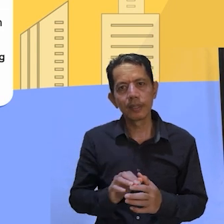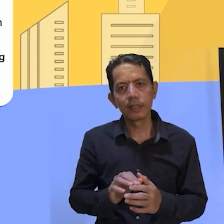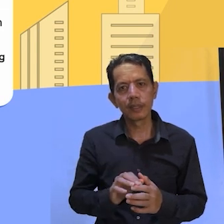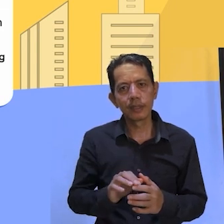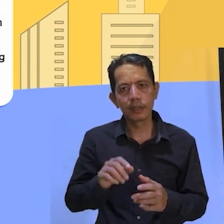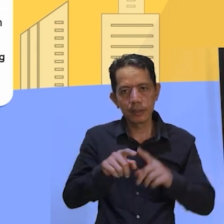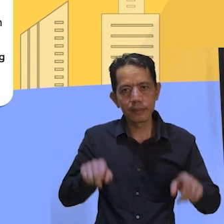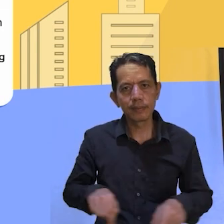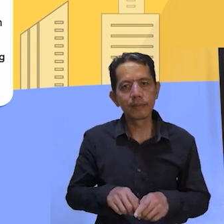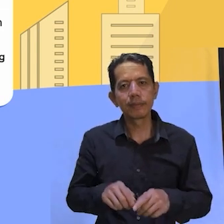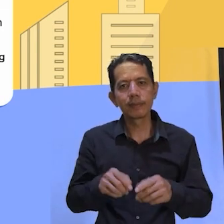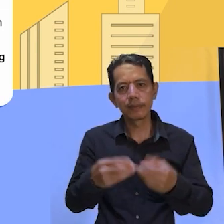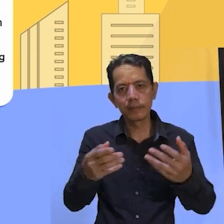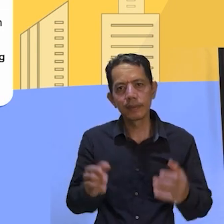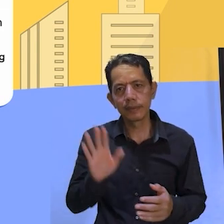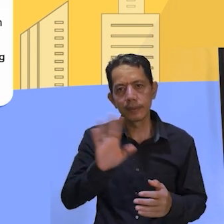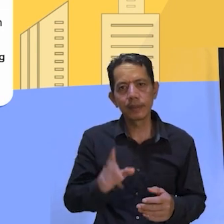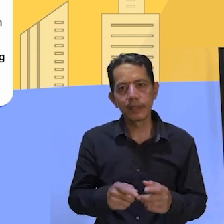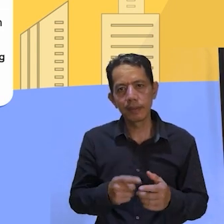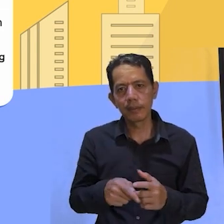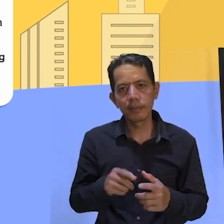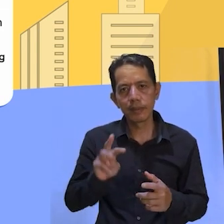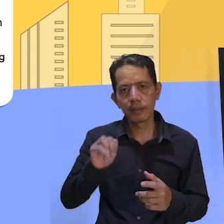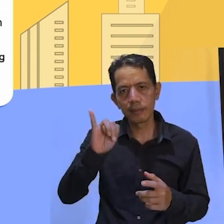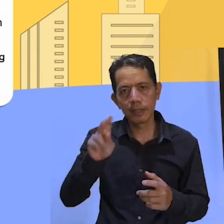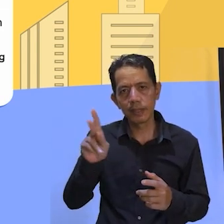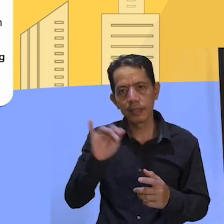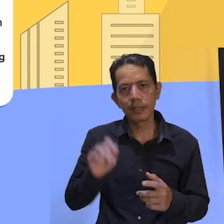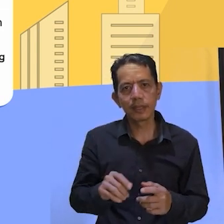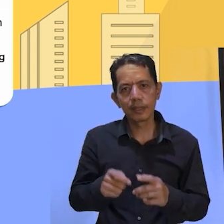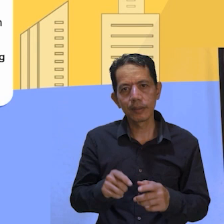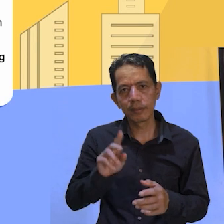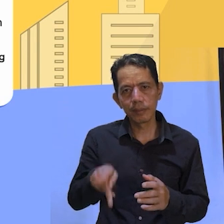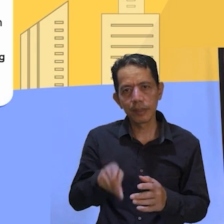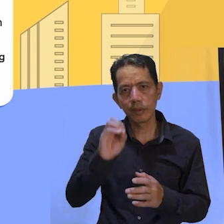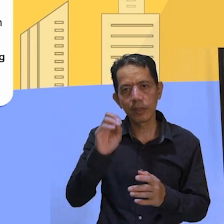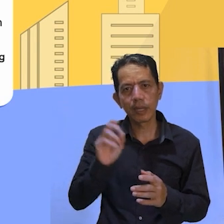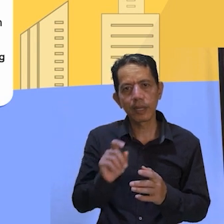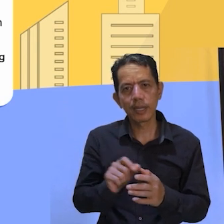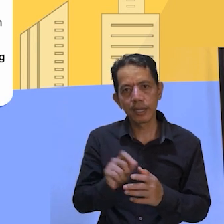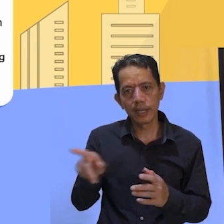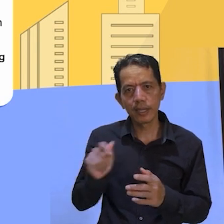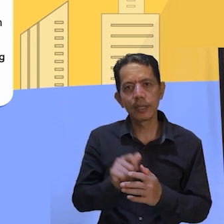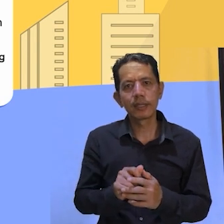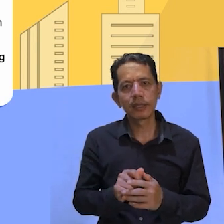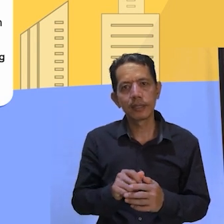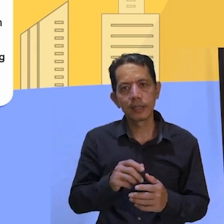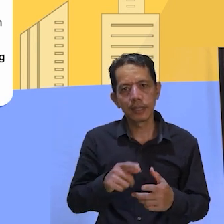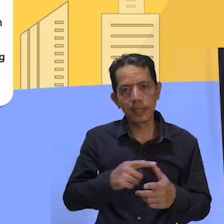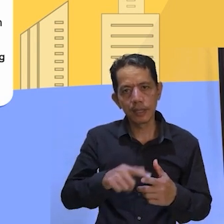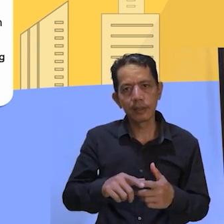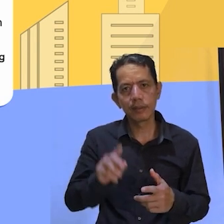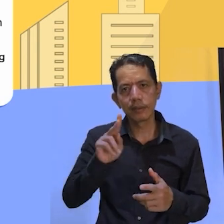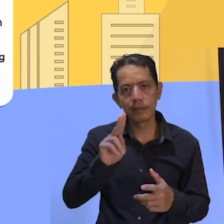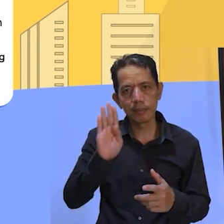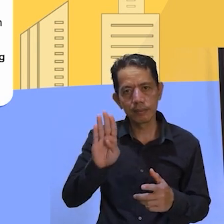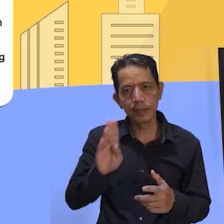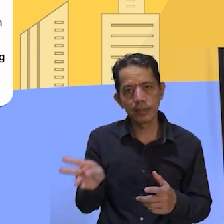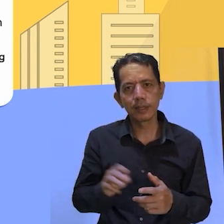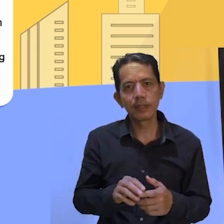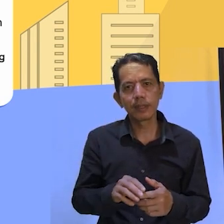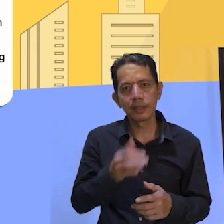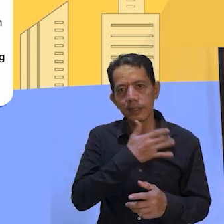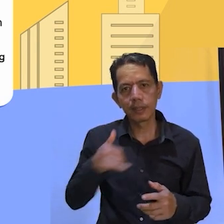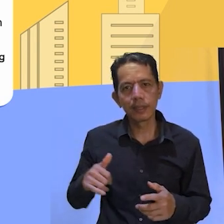memiliki tanggungan utang secara perorangan dan atau secara badan hukum yang menjadi tanggung